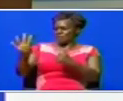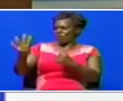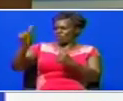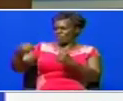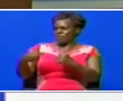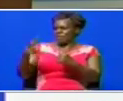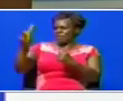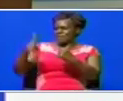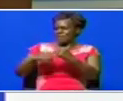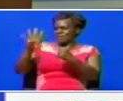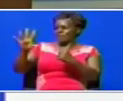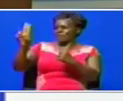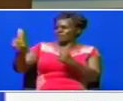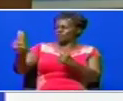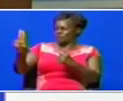64,652,